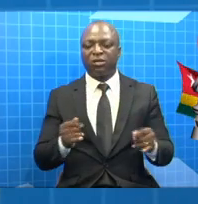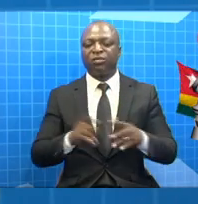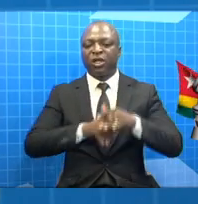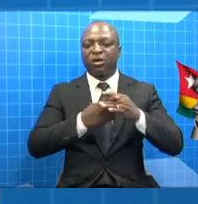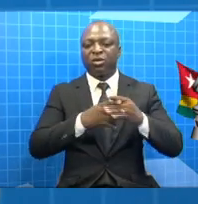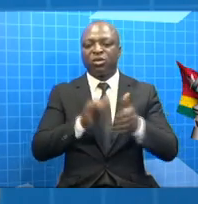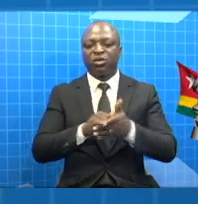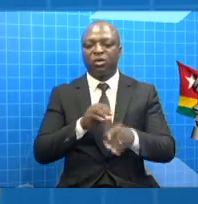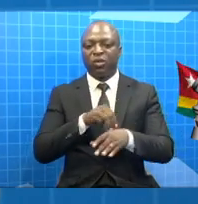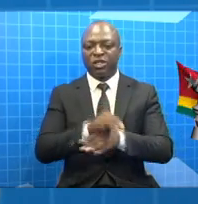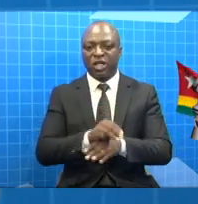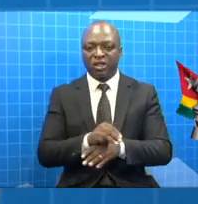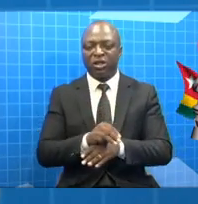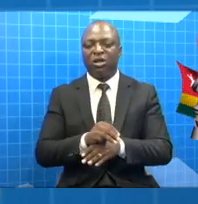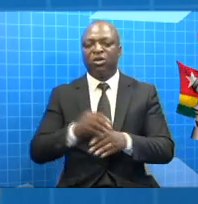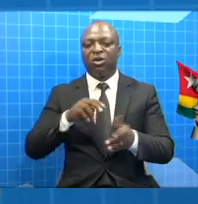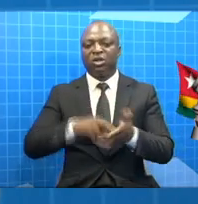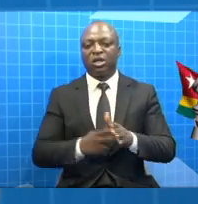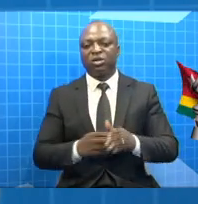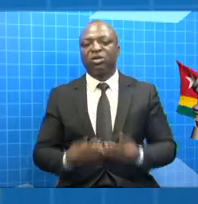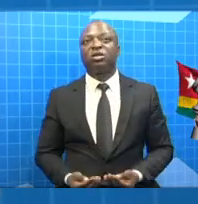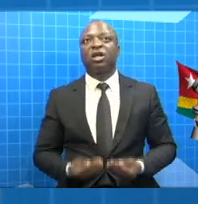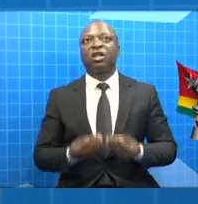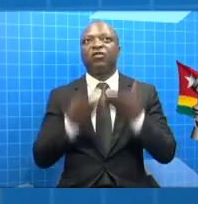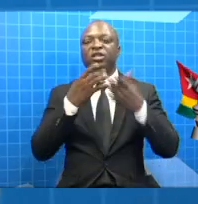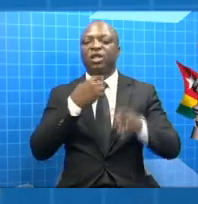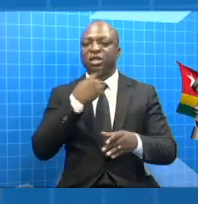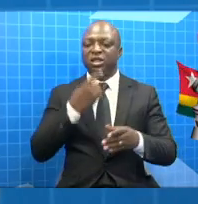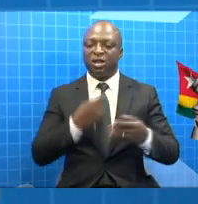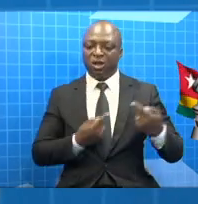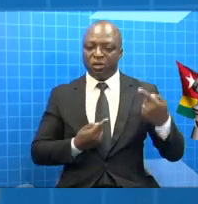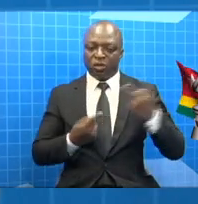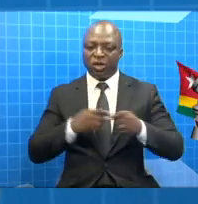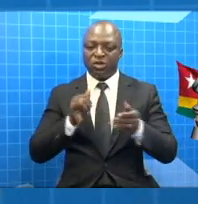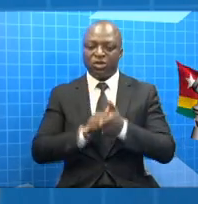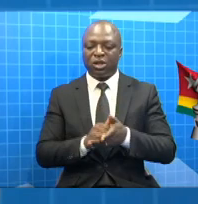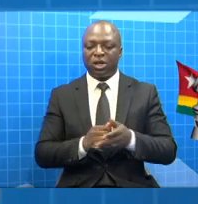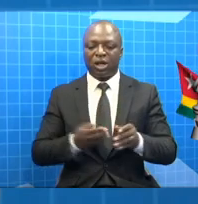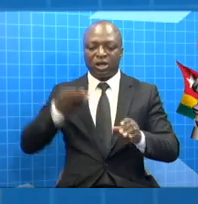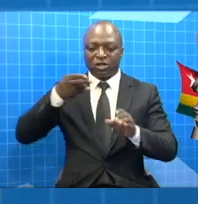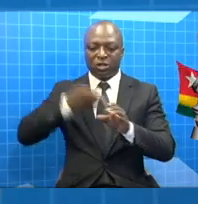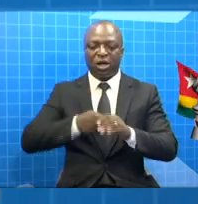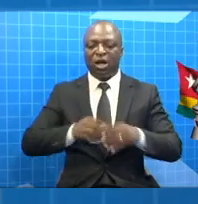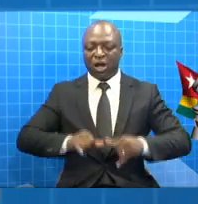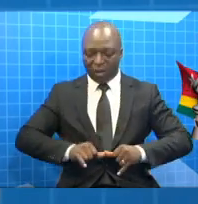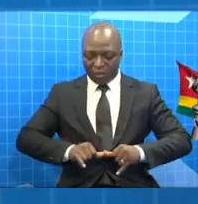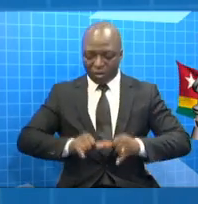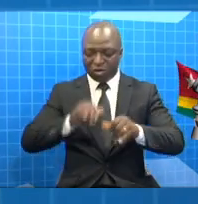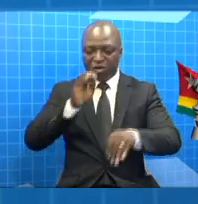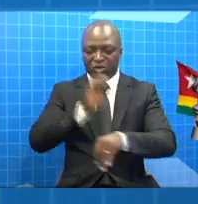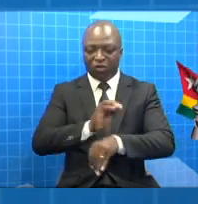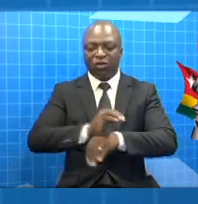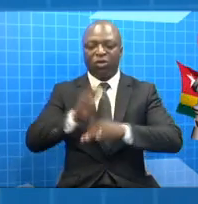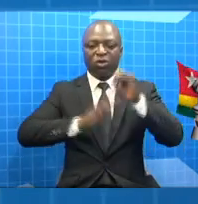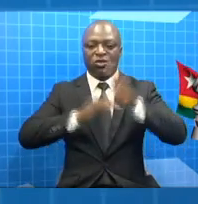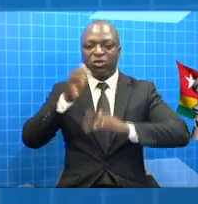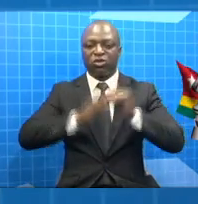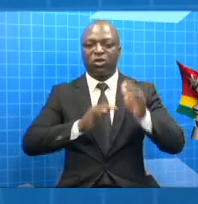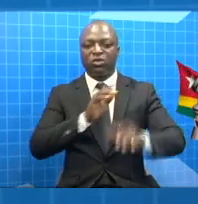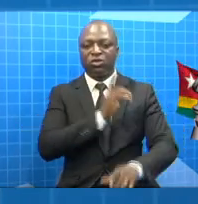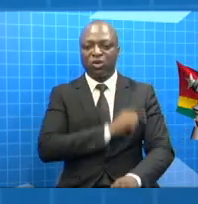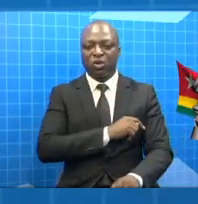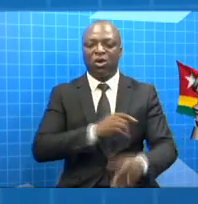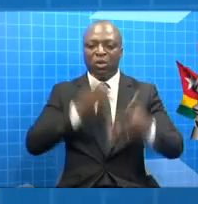de son message. Leur sens de sacrifice, a-t-il dit, nourrit notre engagement à poursuivre résolument l'œuvre de construction du Togo.